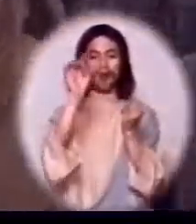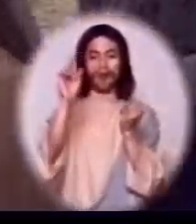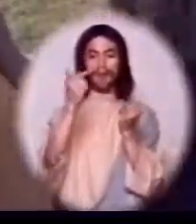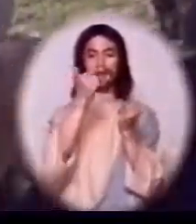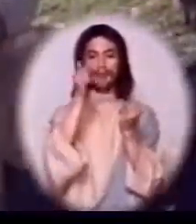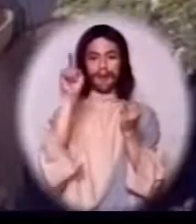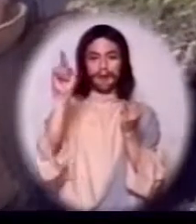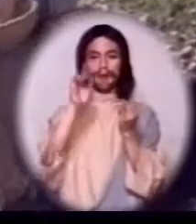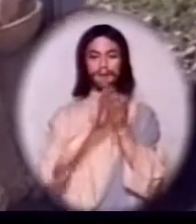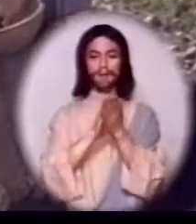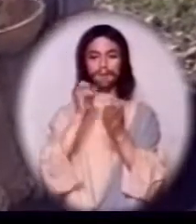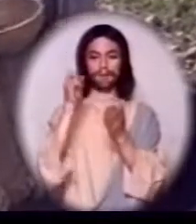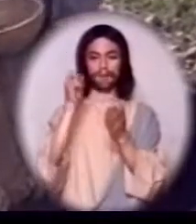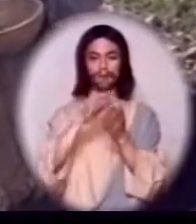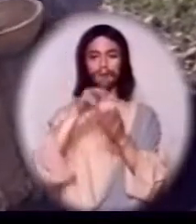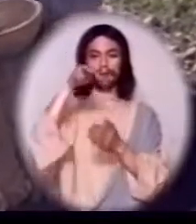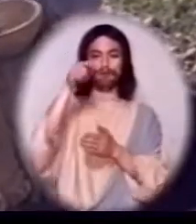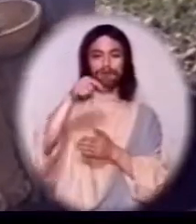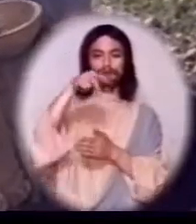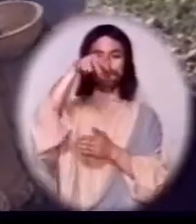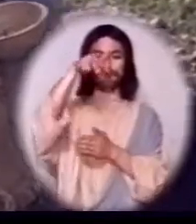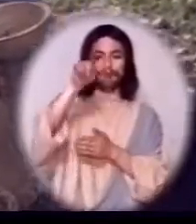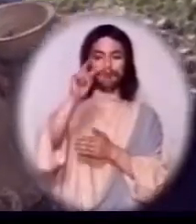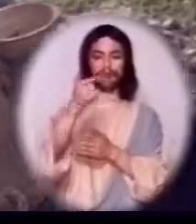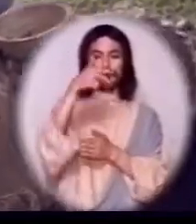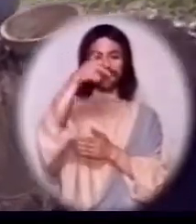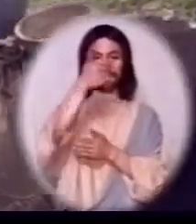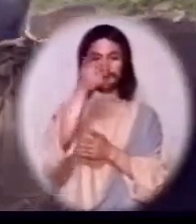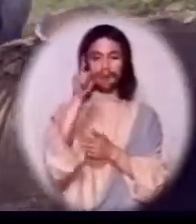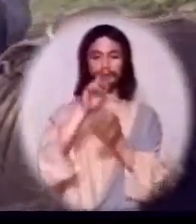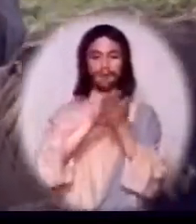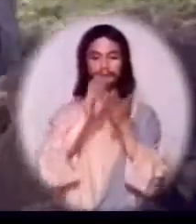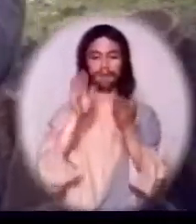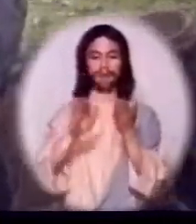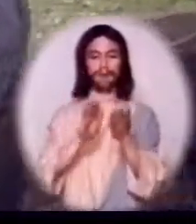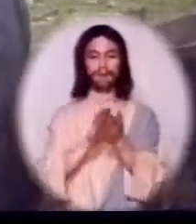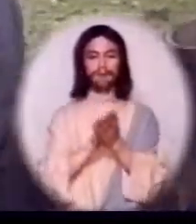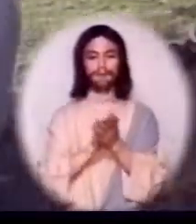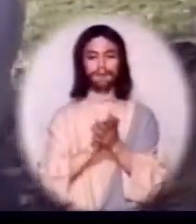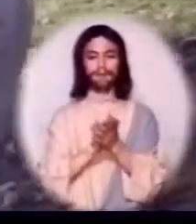요안나 그리고 수잔나였습니다.